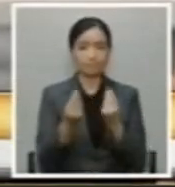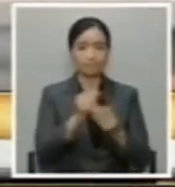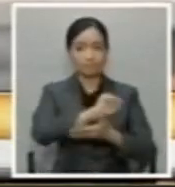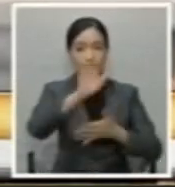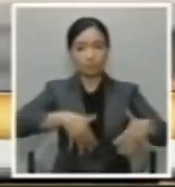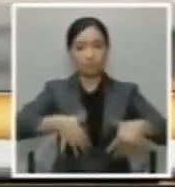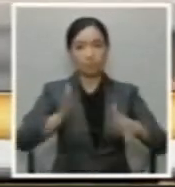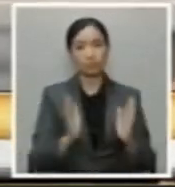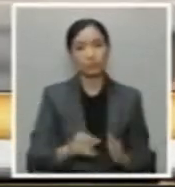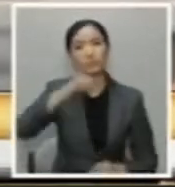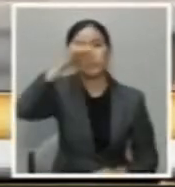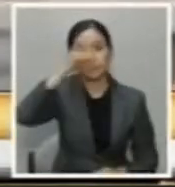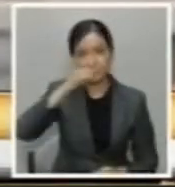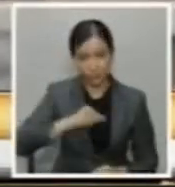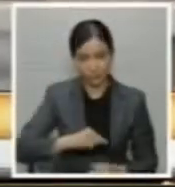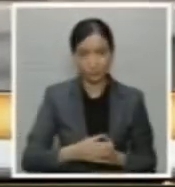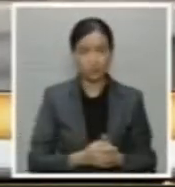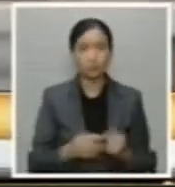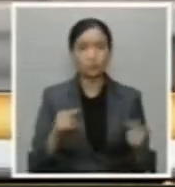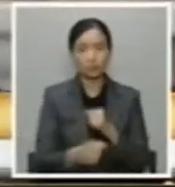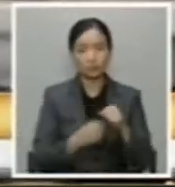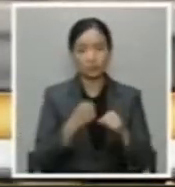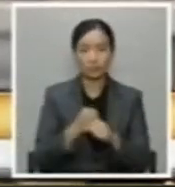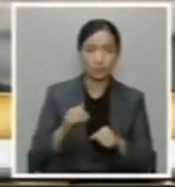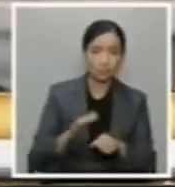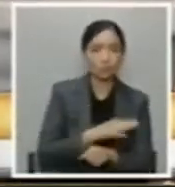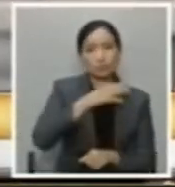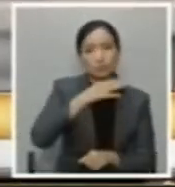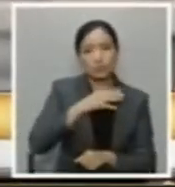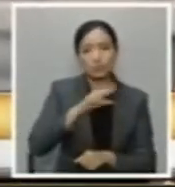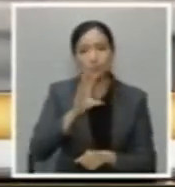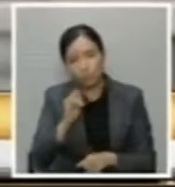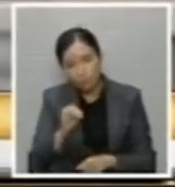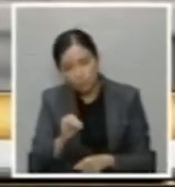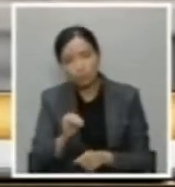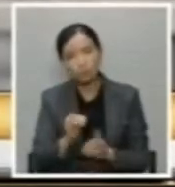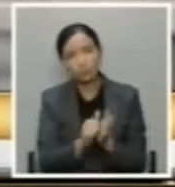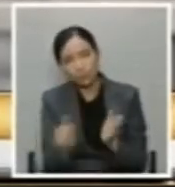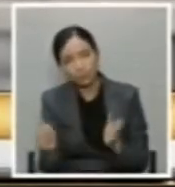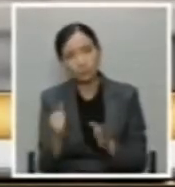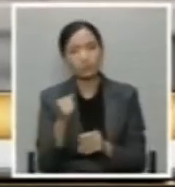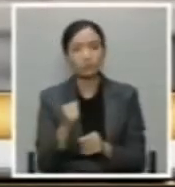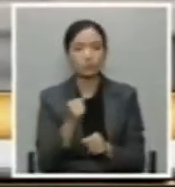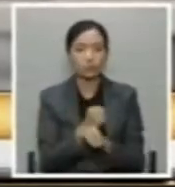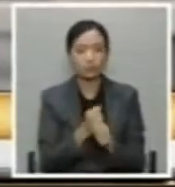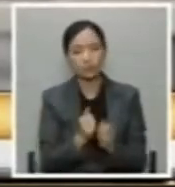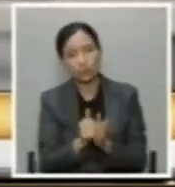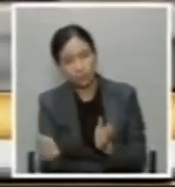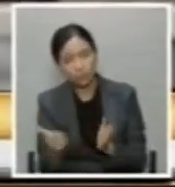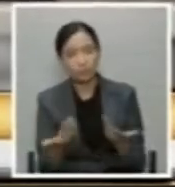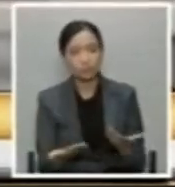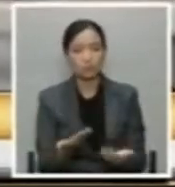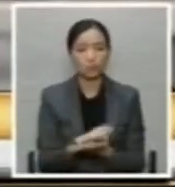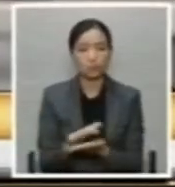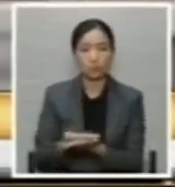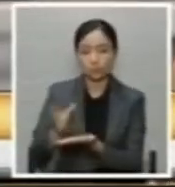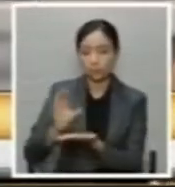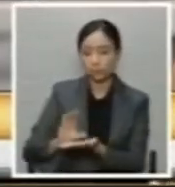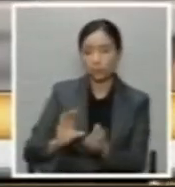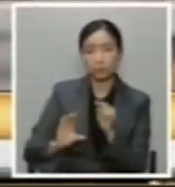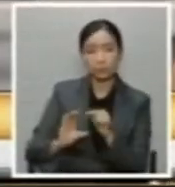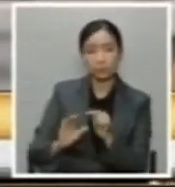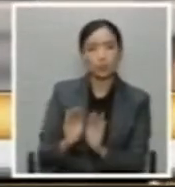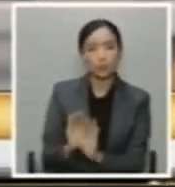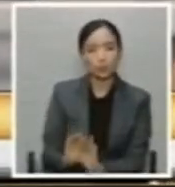ชาชนคนไทยในวัยเกษียณในวัยชราผ่านการลงทุนในกองทุนการออมแห่งชา